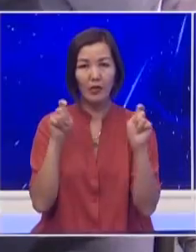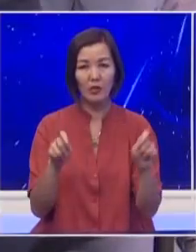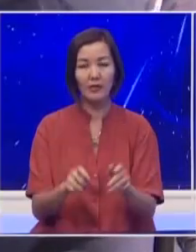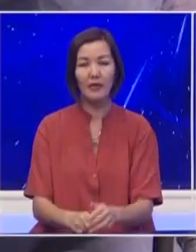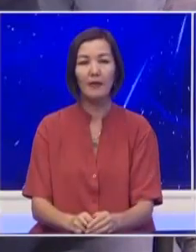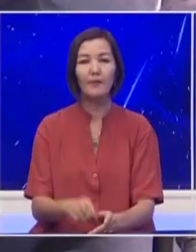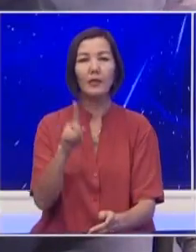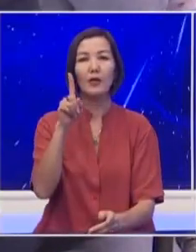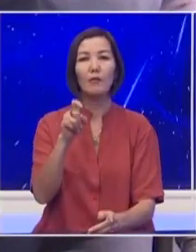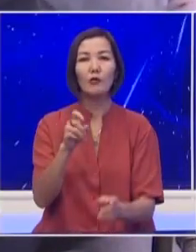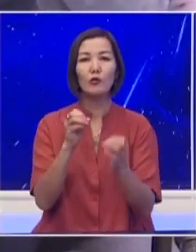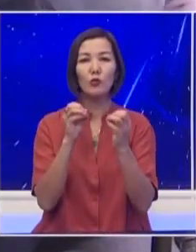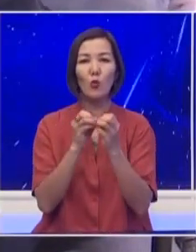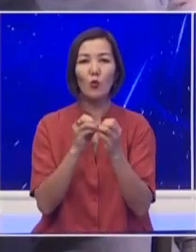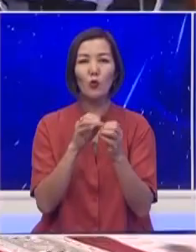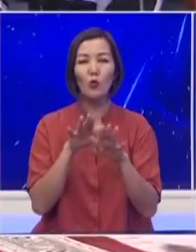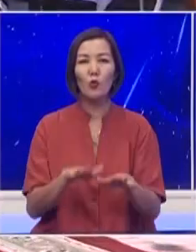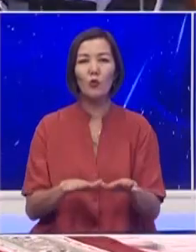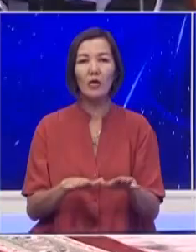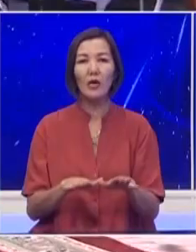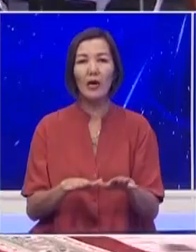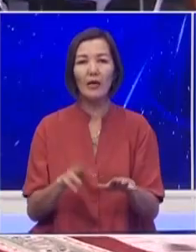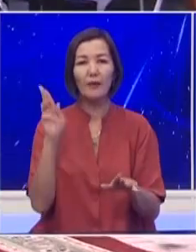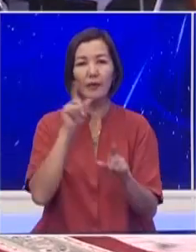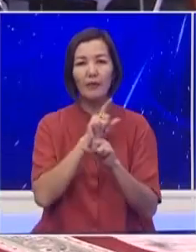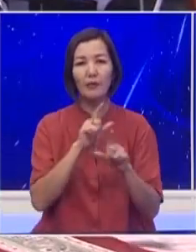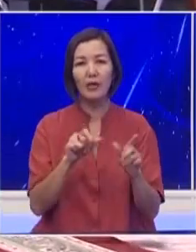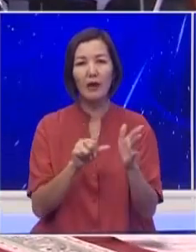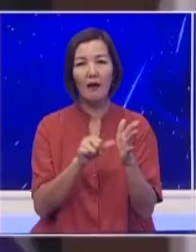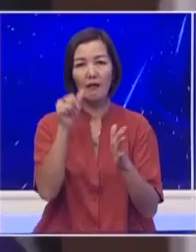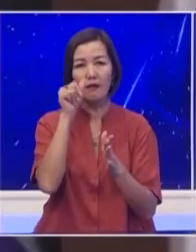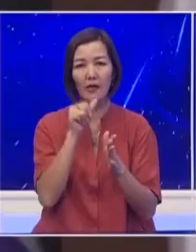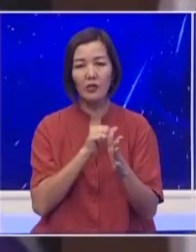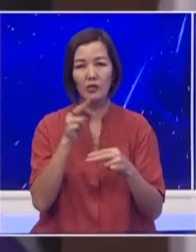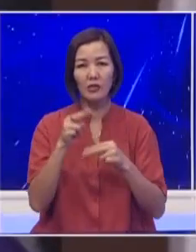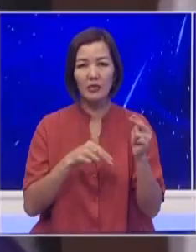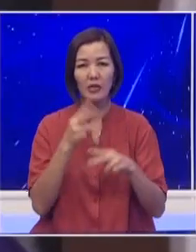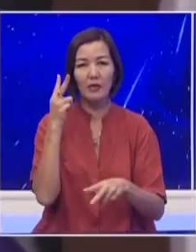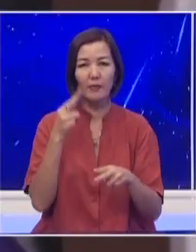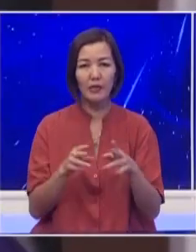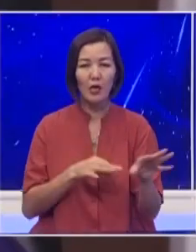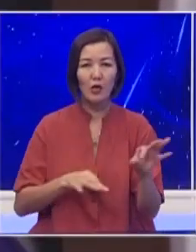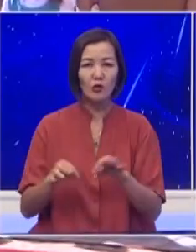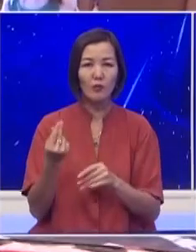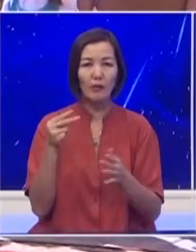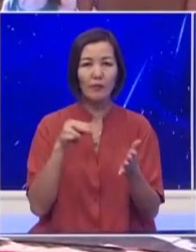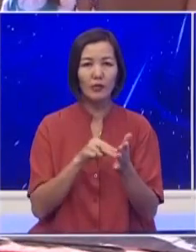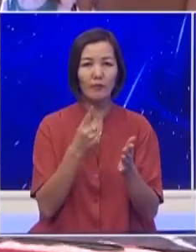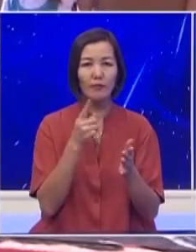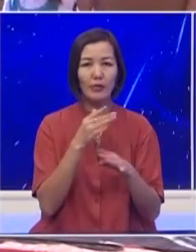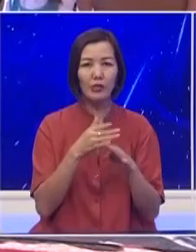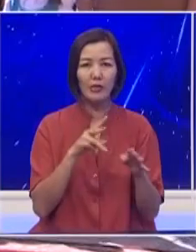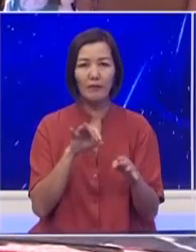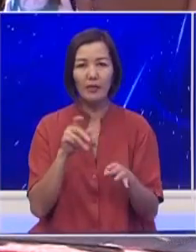Бұл 110 орынға шақталған құрастырылмалы модульді білім шаңырағы небәрі 6 ай көлемінде салынып бітіпті. Жоба құны 1,5 миллиард